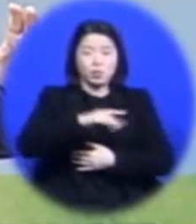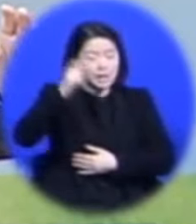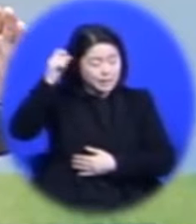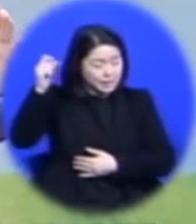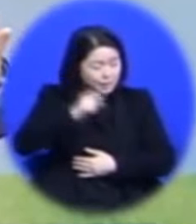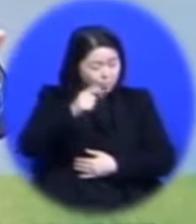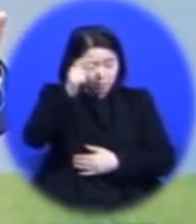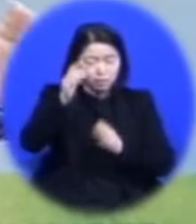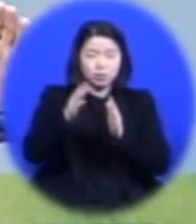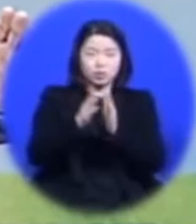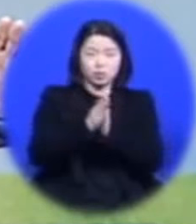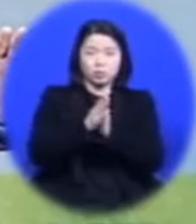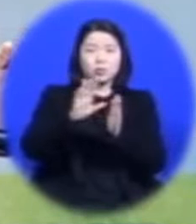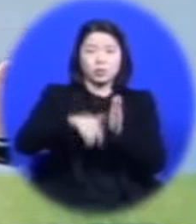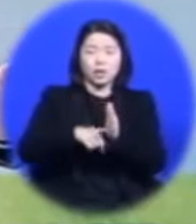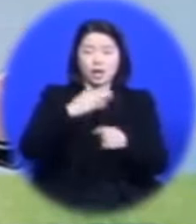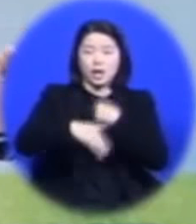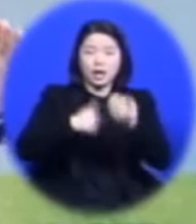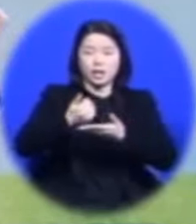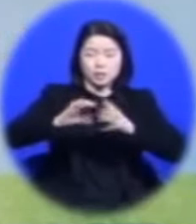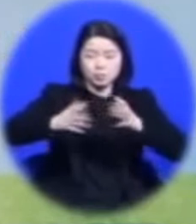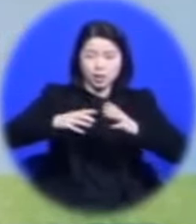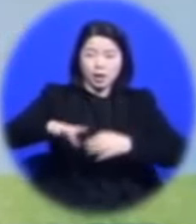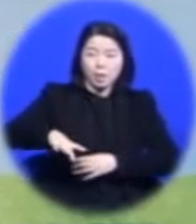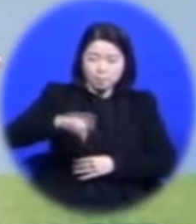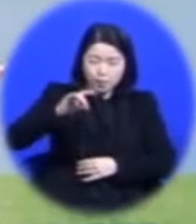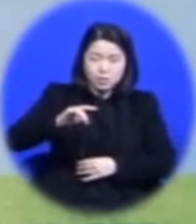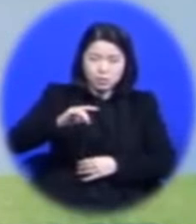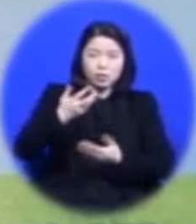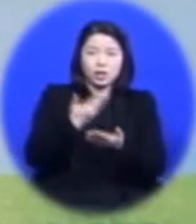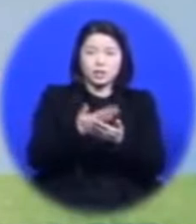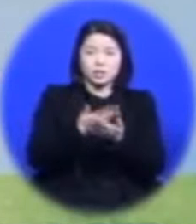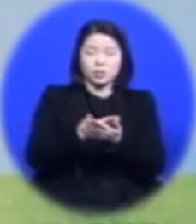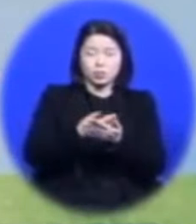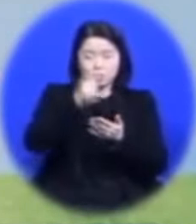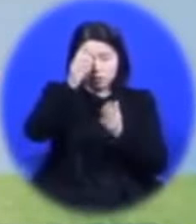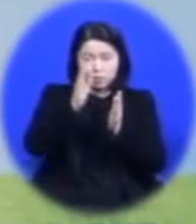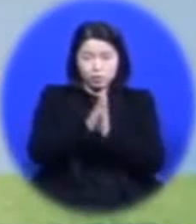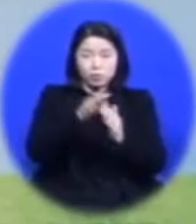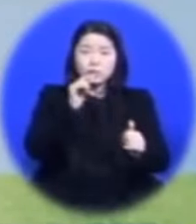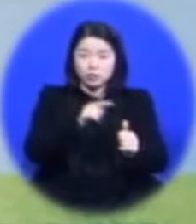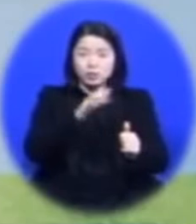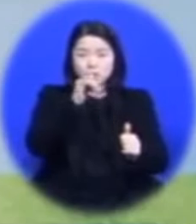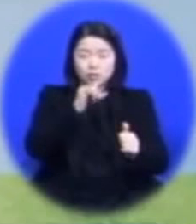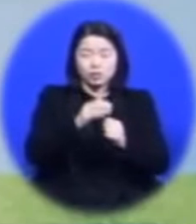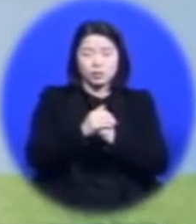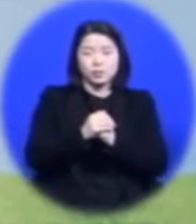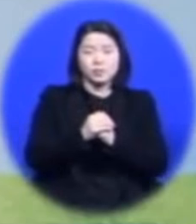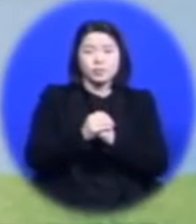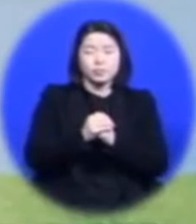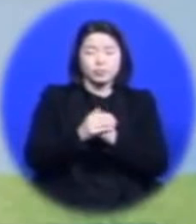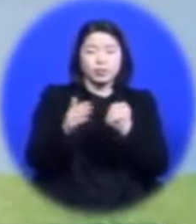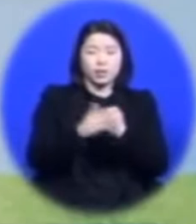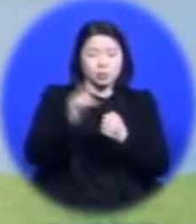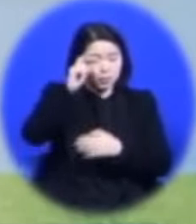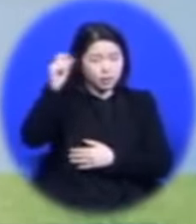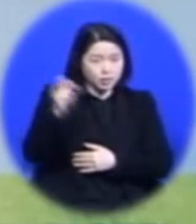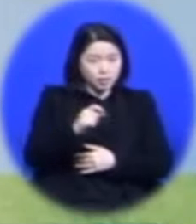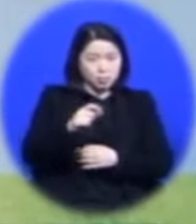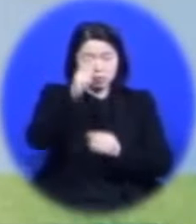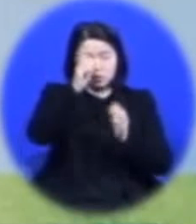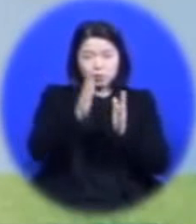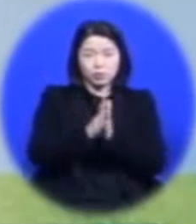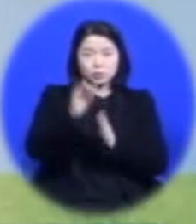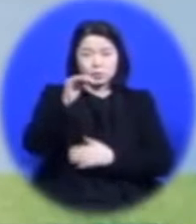때 하나님의 나라를 위한 먼 기도를 먼저 하시자고 그렇게 기도하라고 하셨으니까 그래서 새벽 기도를